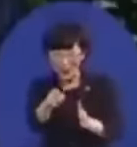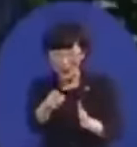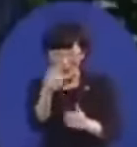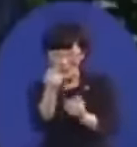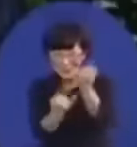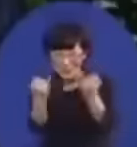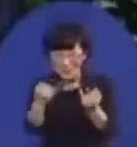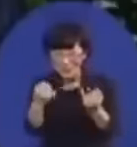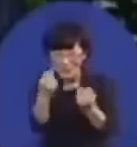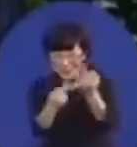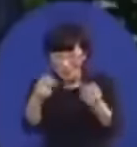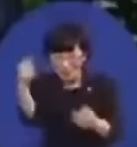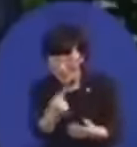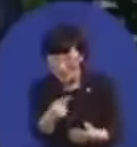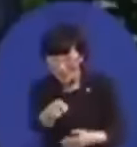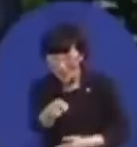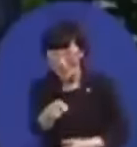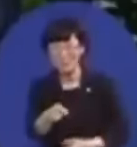자매님 여기 또 와 있네.